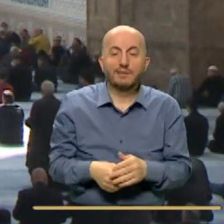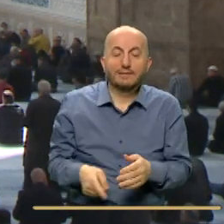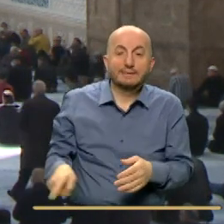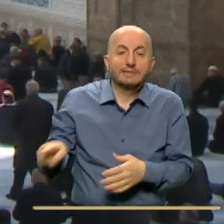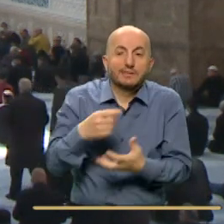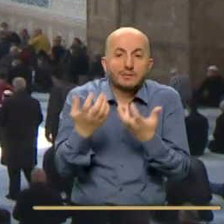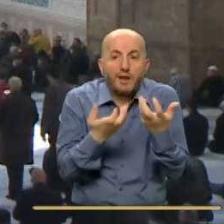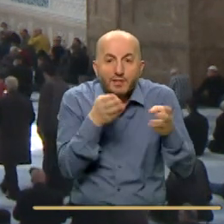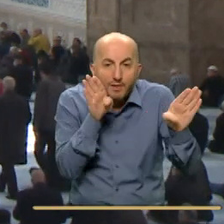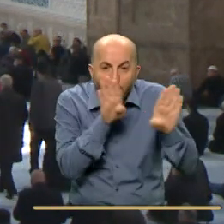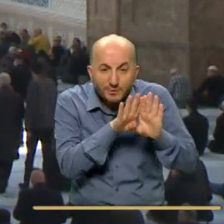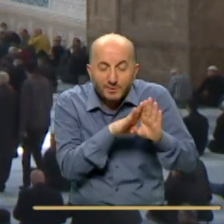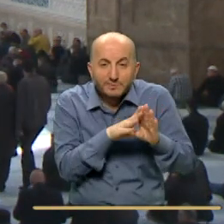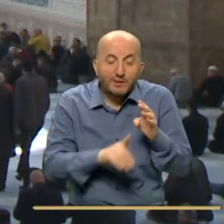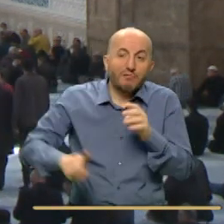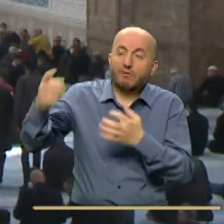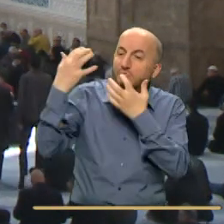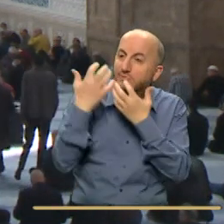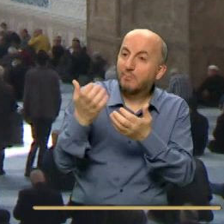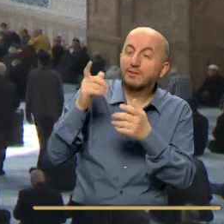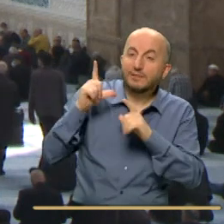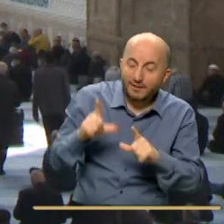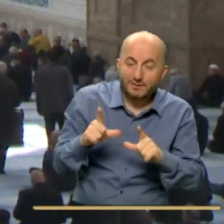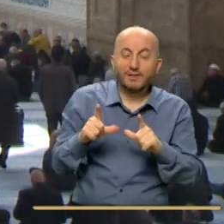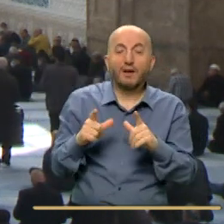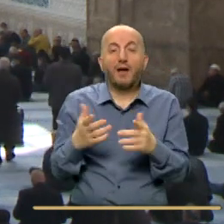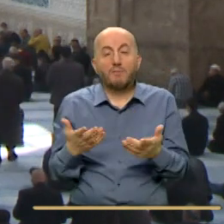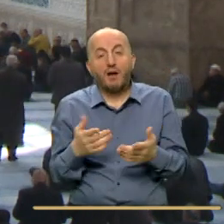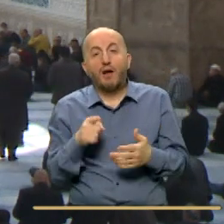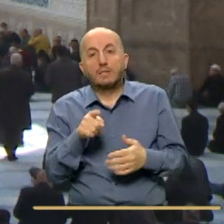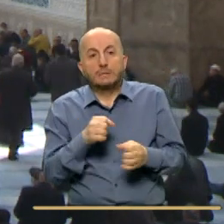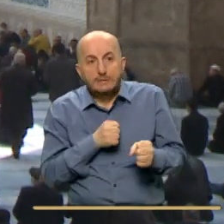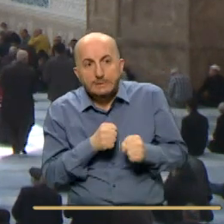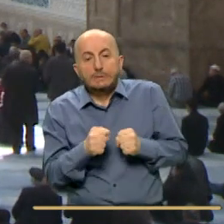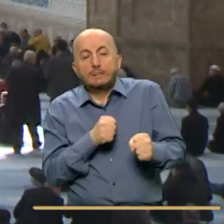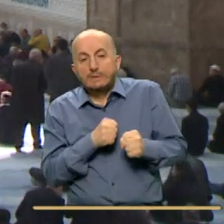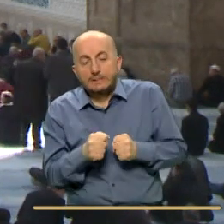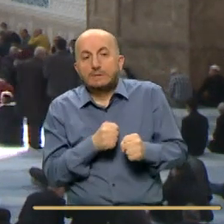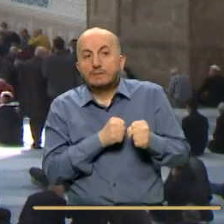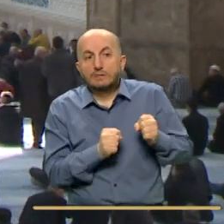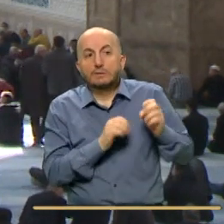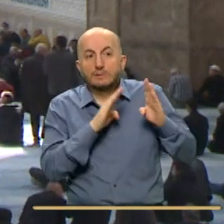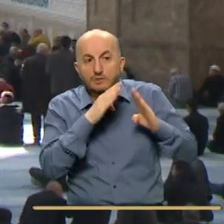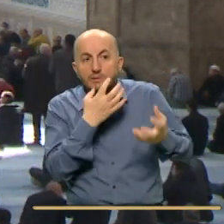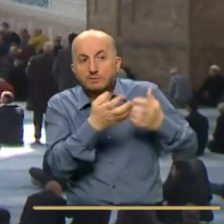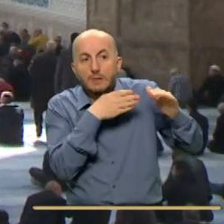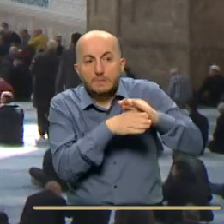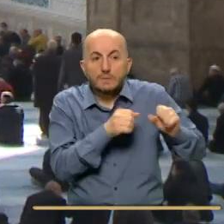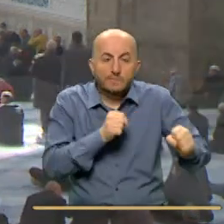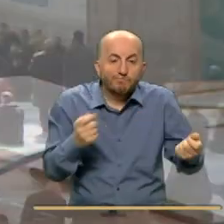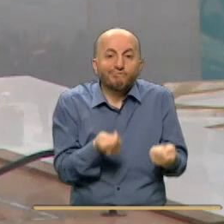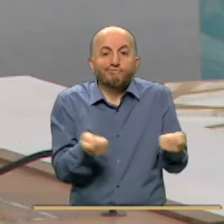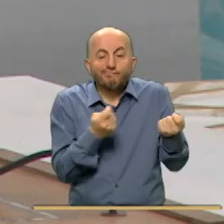cehennemi kapatıyorsunuz, Allah'ın rahmeti gereği, ama o ısrarla camda, peceden, pencereden, bacadan girmeye